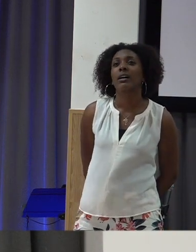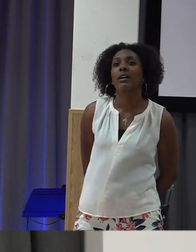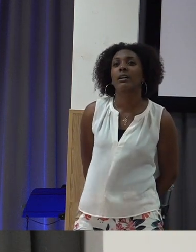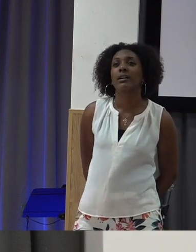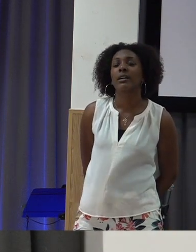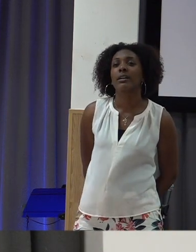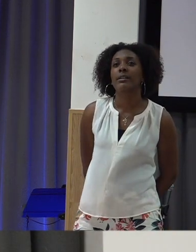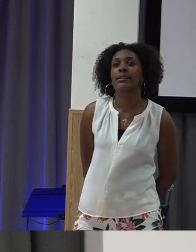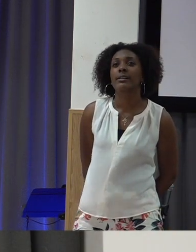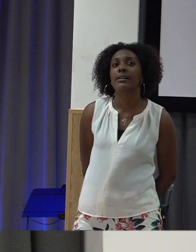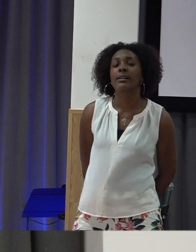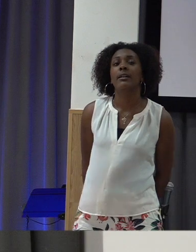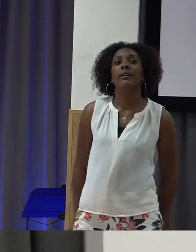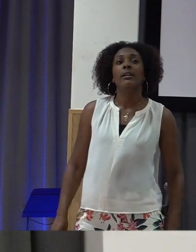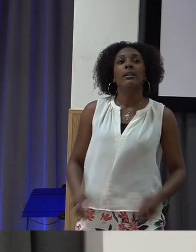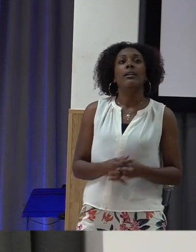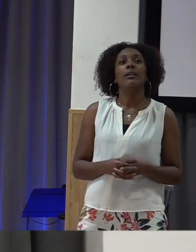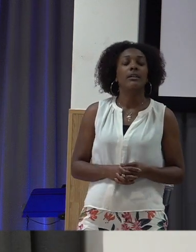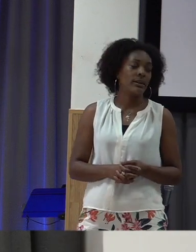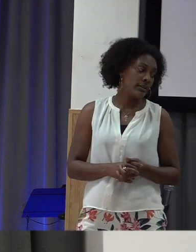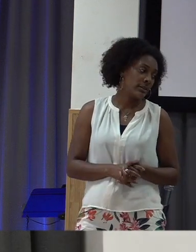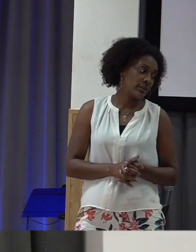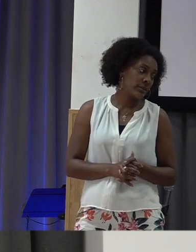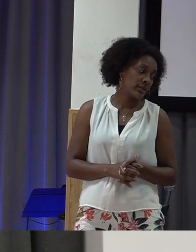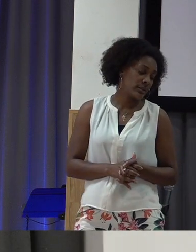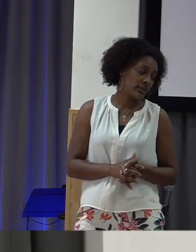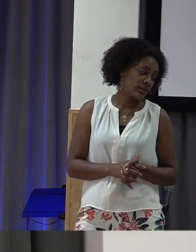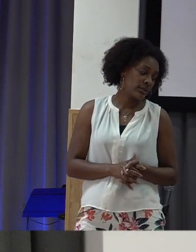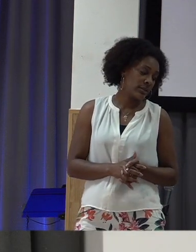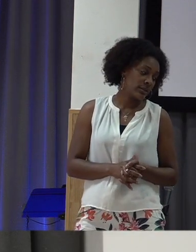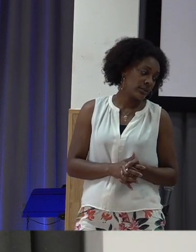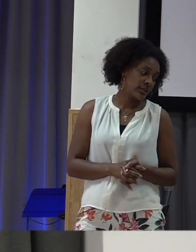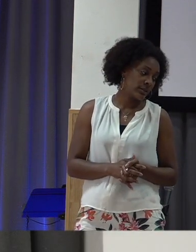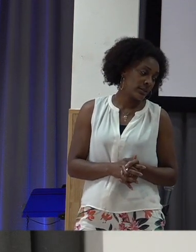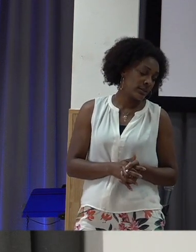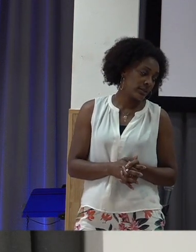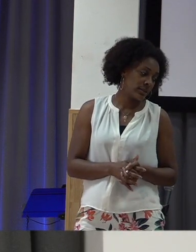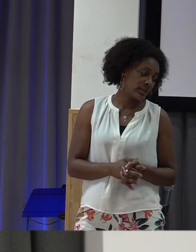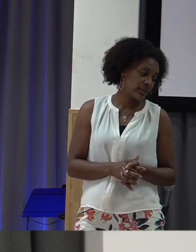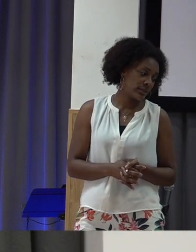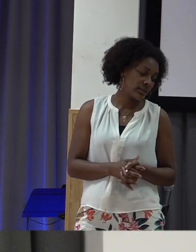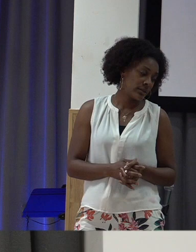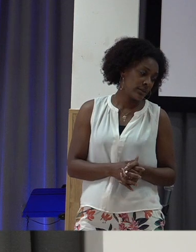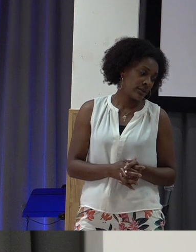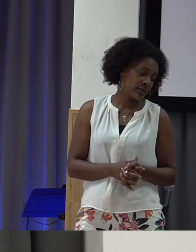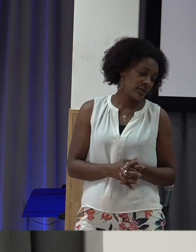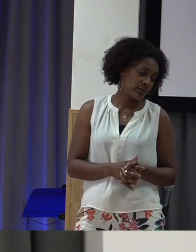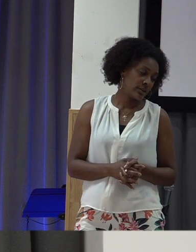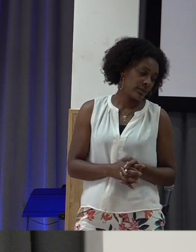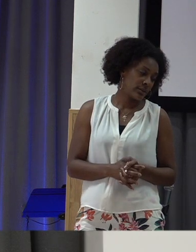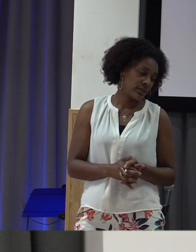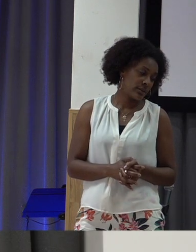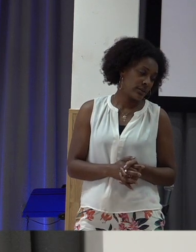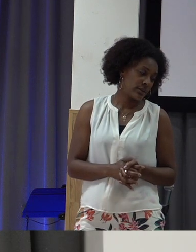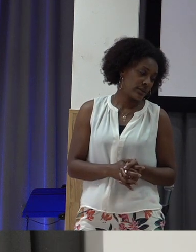formes extérieures de la piété, sabbat ou shabbat, dîmes, gestes rituels, considérés comme des défenses de la